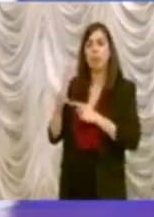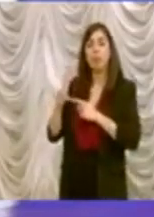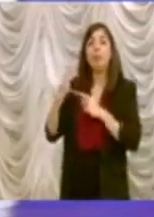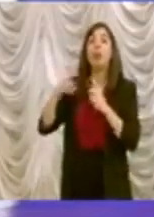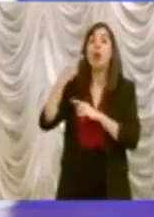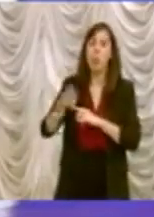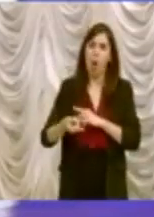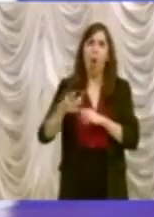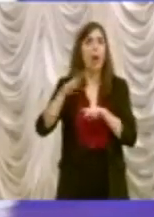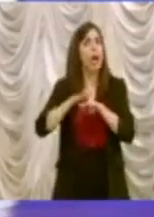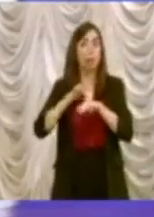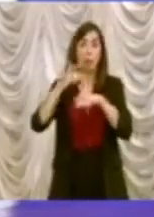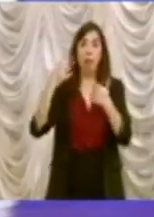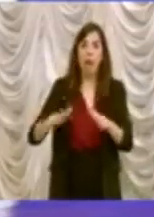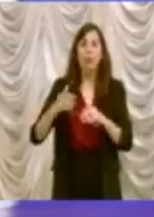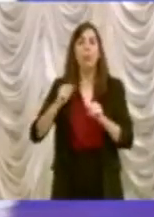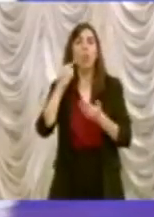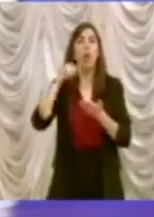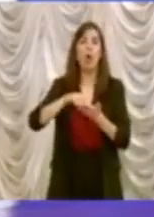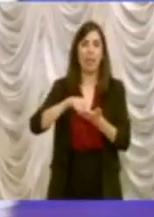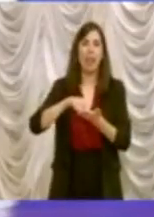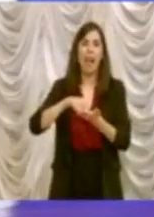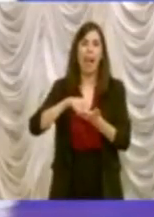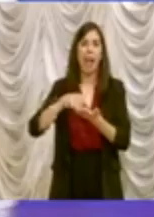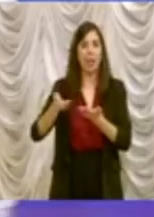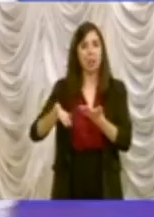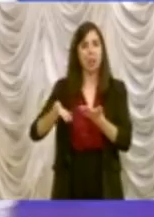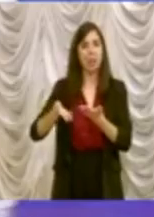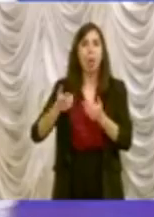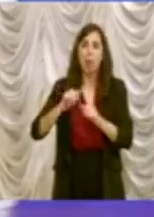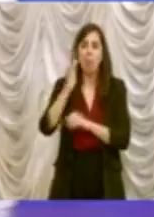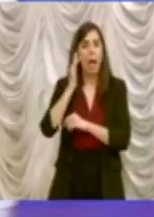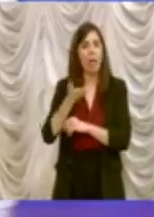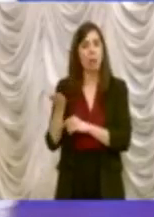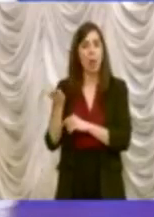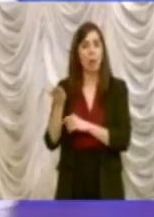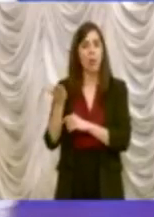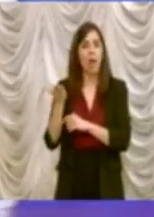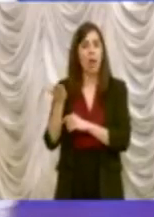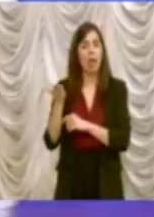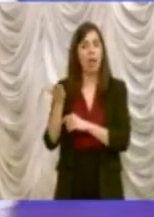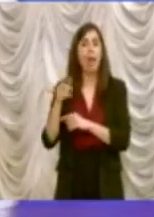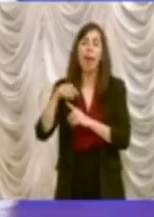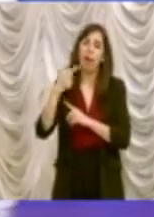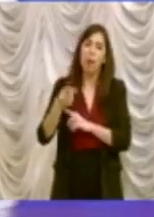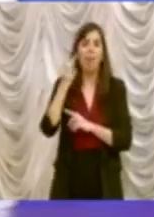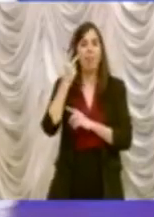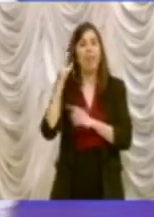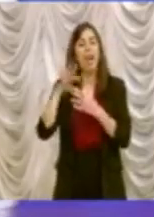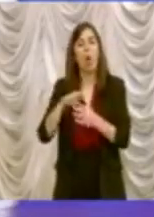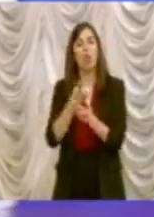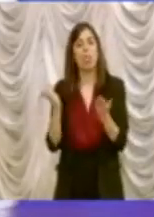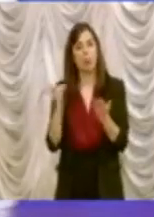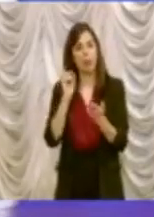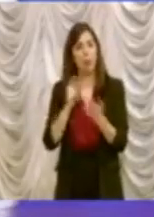fa questa esperienza si ritorna qui se la posta la potremo ascoltare e verificare tutte le conseguenze del caso